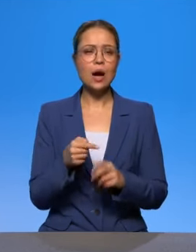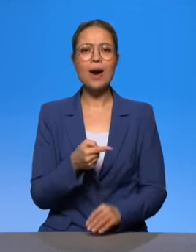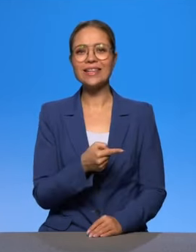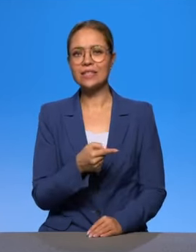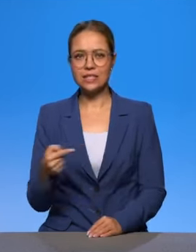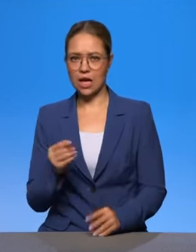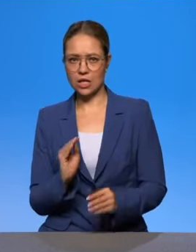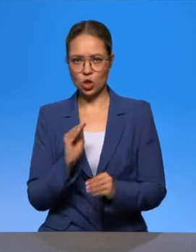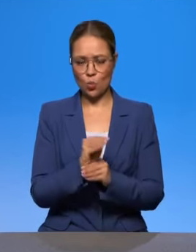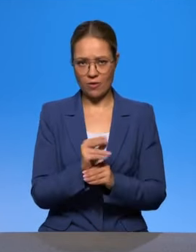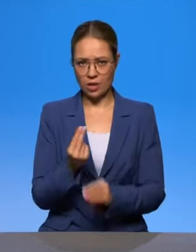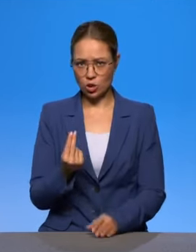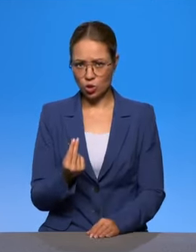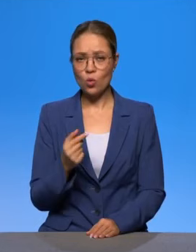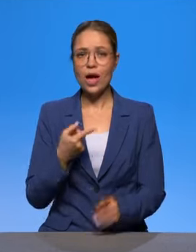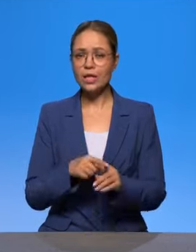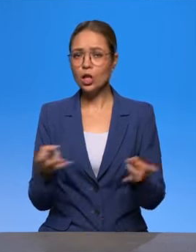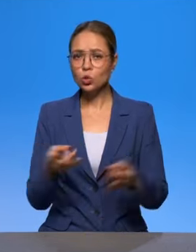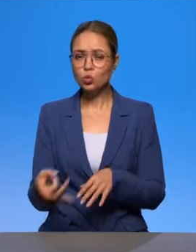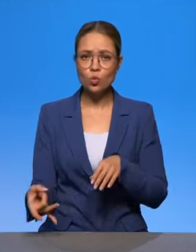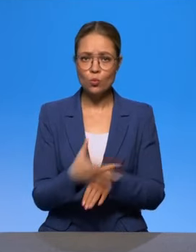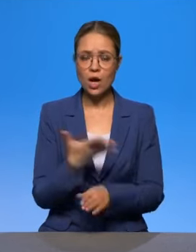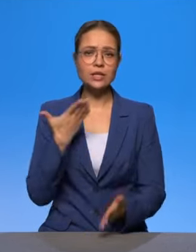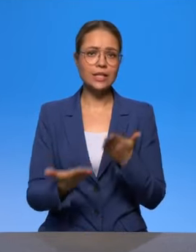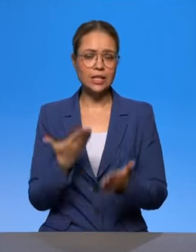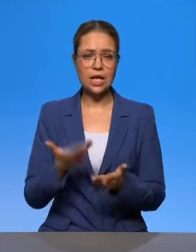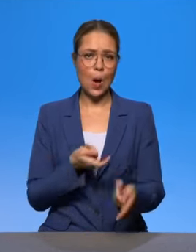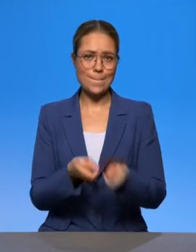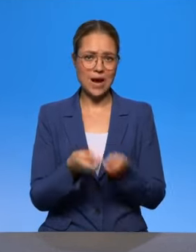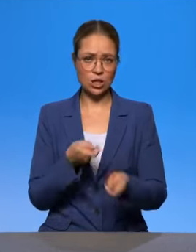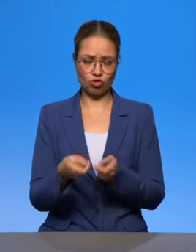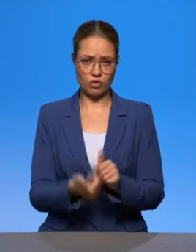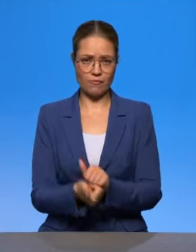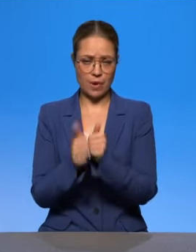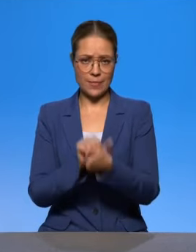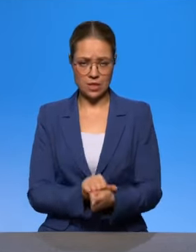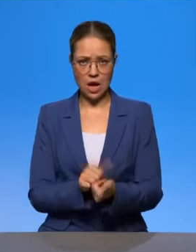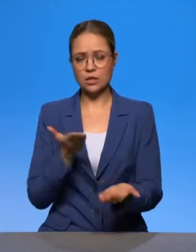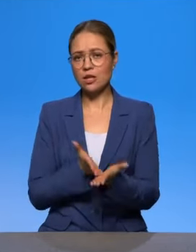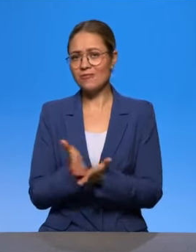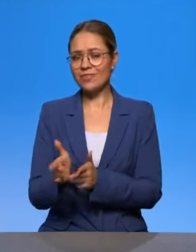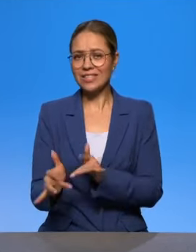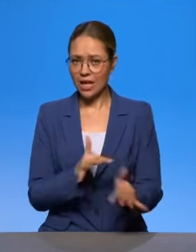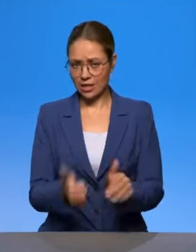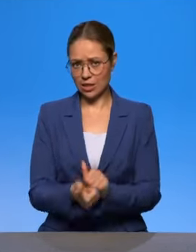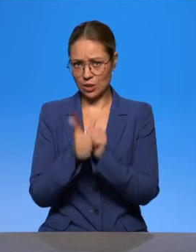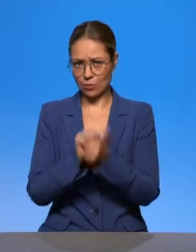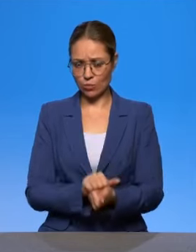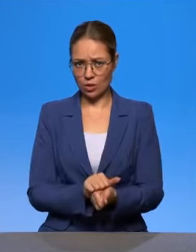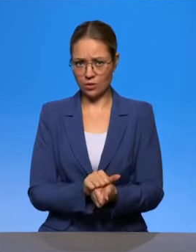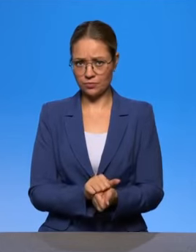стоимости. Их нужно вывести с рынка. Или поменять им менеджмент, поменять вид деятельности. И